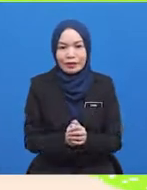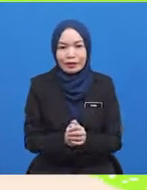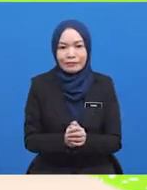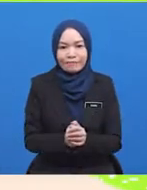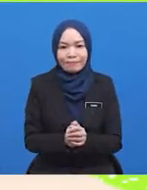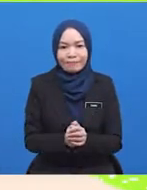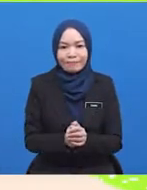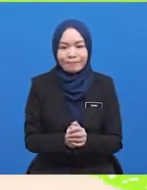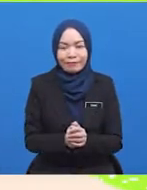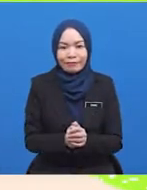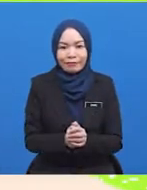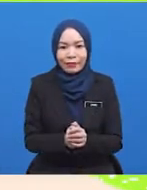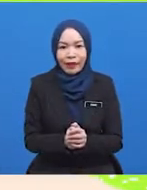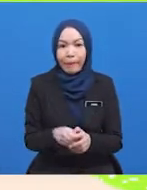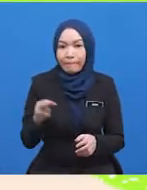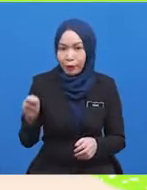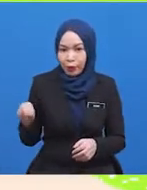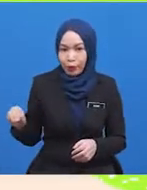berkenaan. Murid-murid,